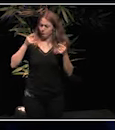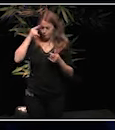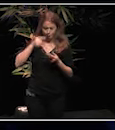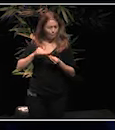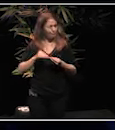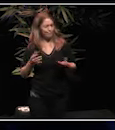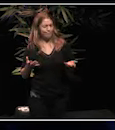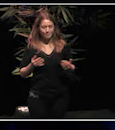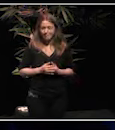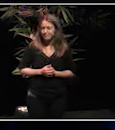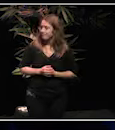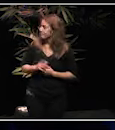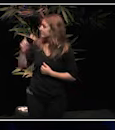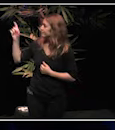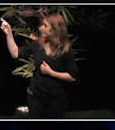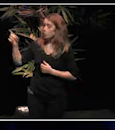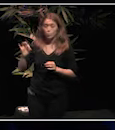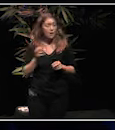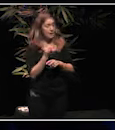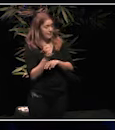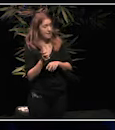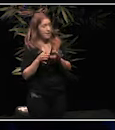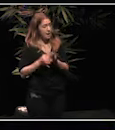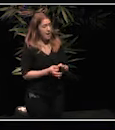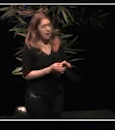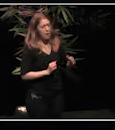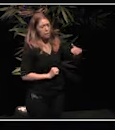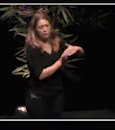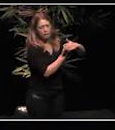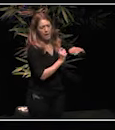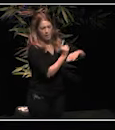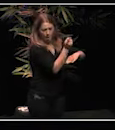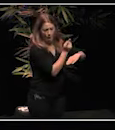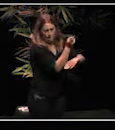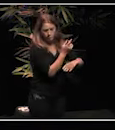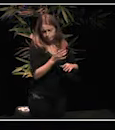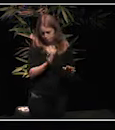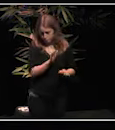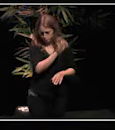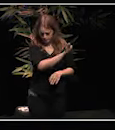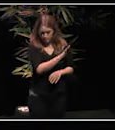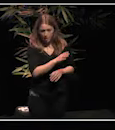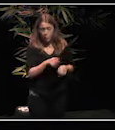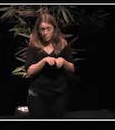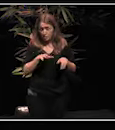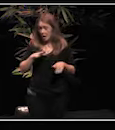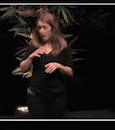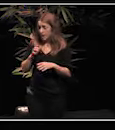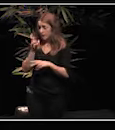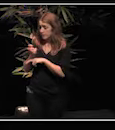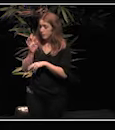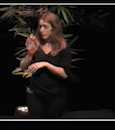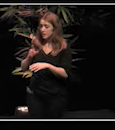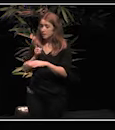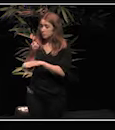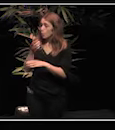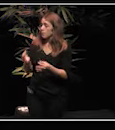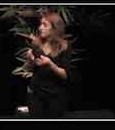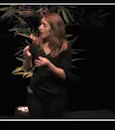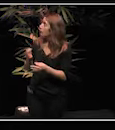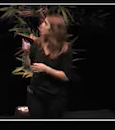Donc ça, ce sont les risques associés à l'ultra-trail, mais vous voyez qu'il existe aussi un certain nombre de risques liés au marathon. Donc, par exemple, l'hyponatrémie,